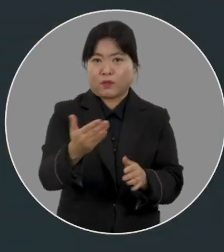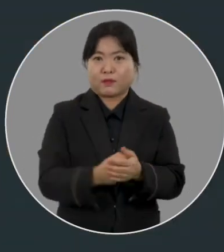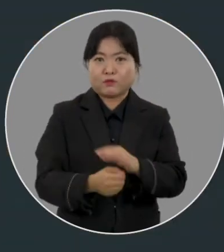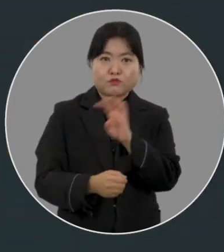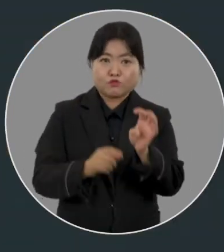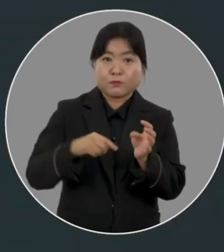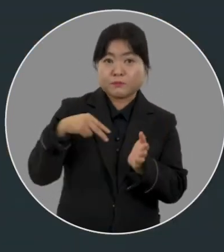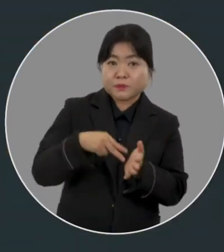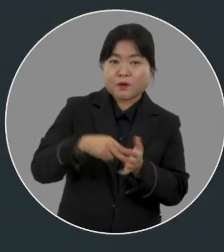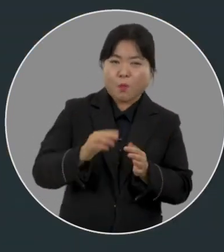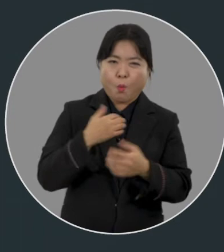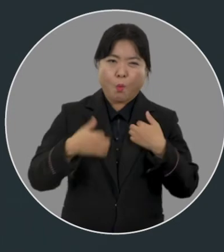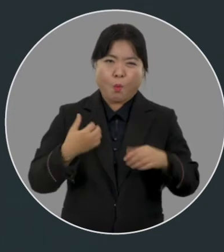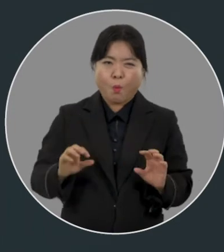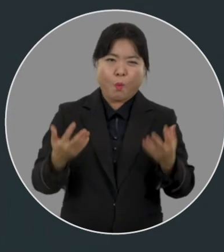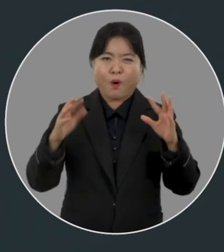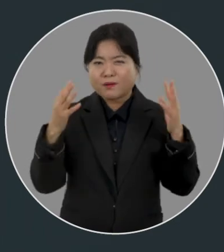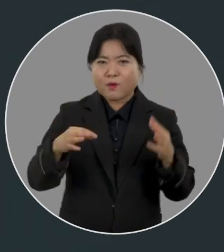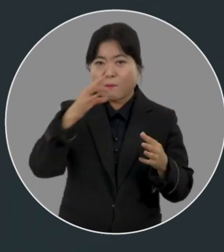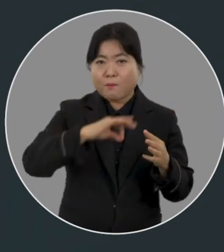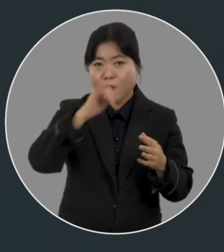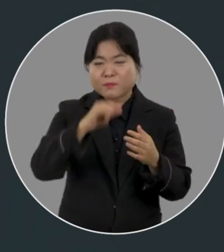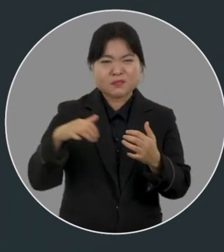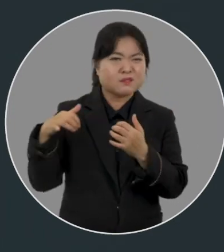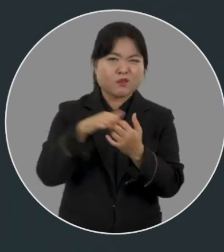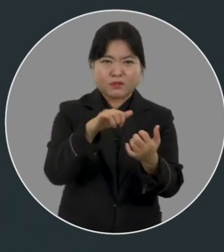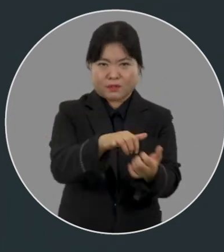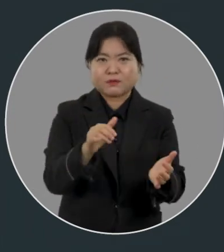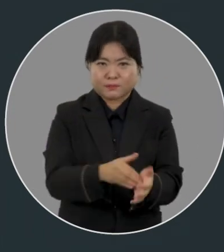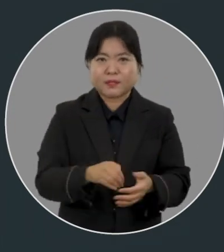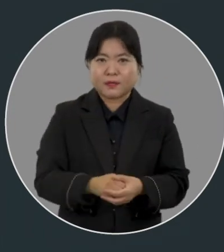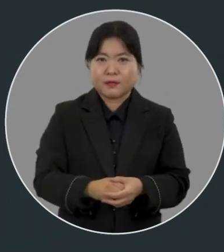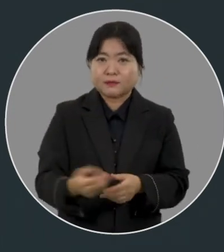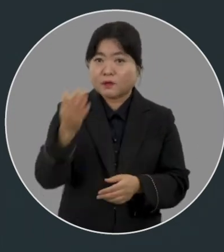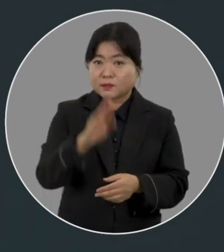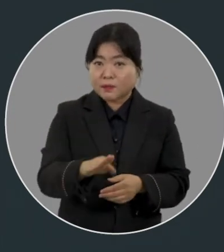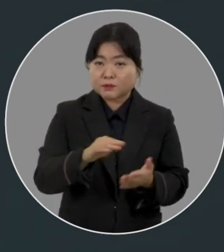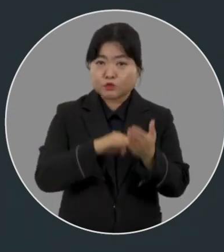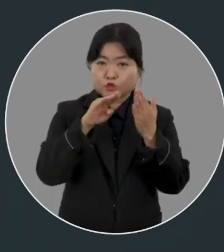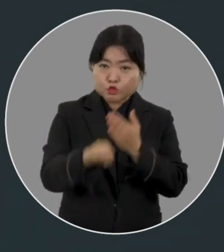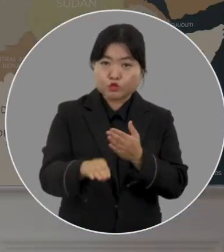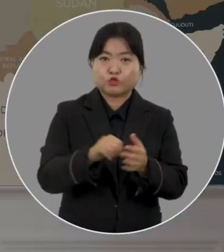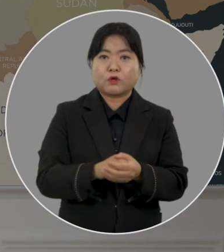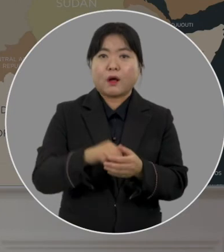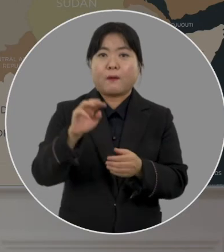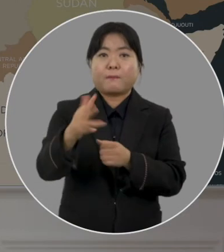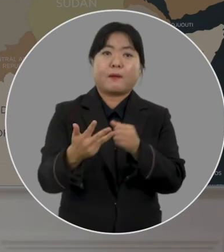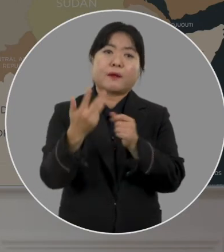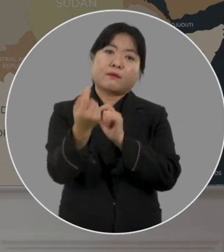유럽에서는 환희와 보람 있는 전쟁이었습니다. 그렇지만 그 후